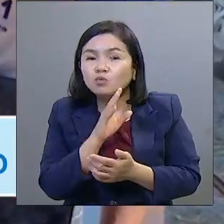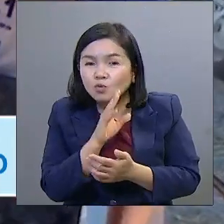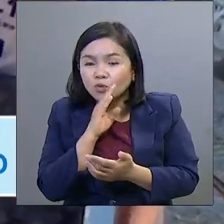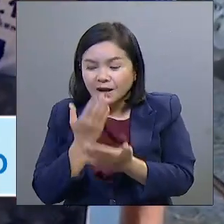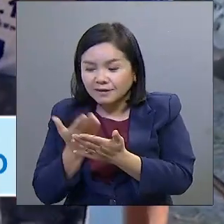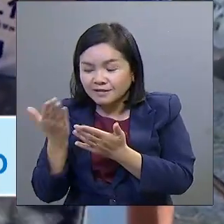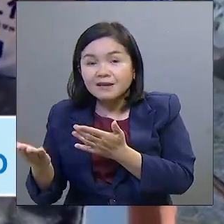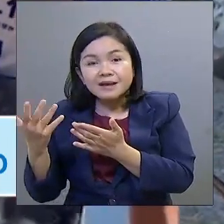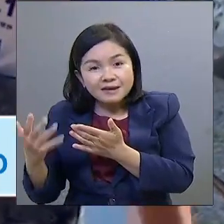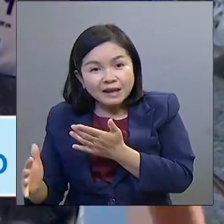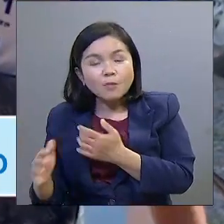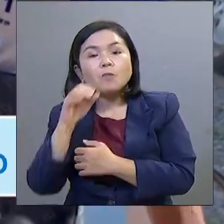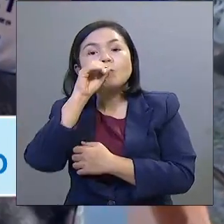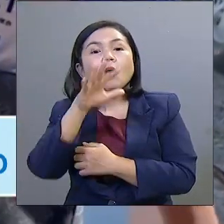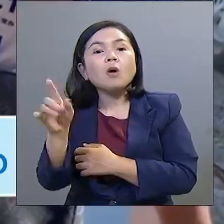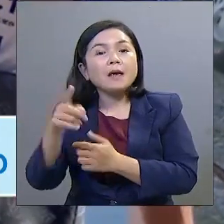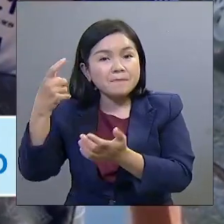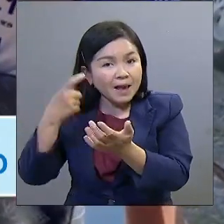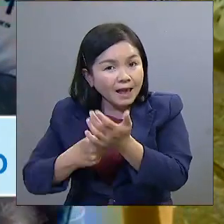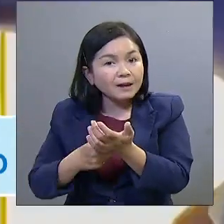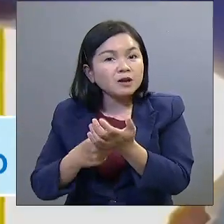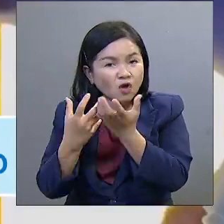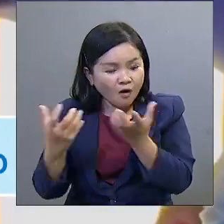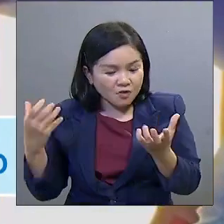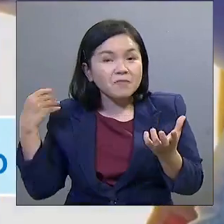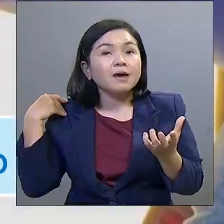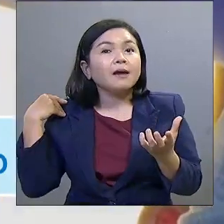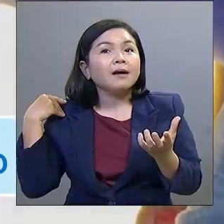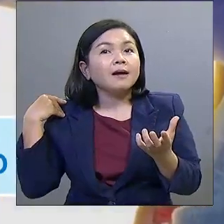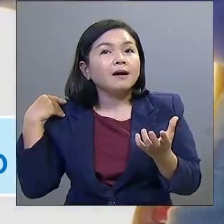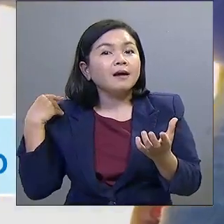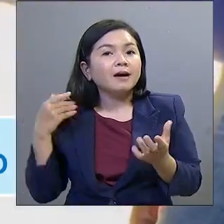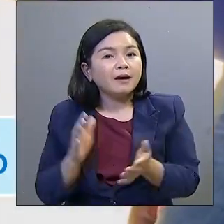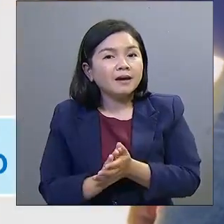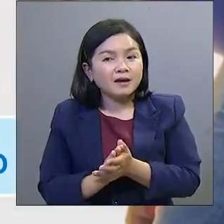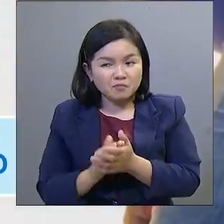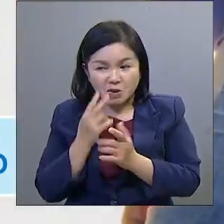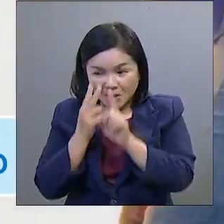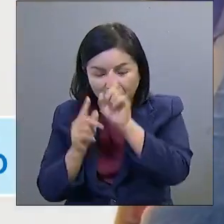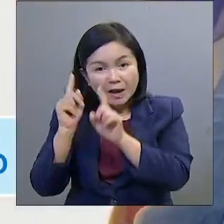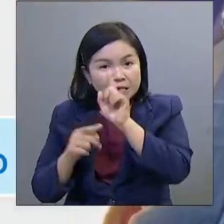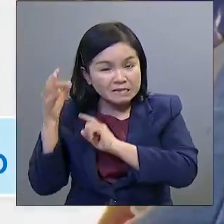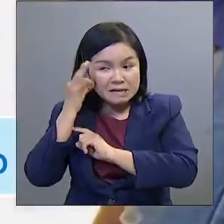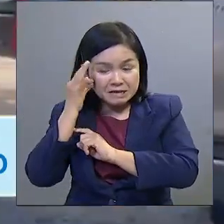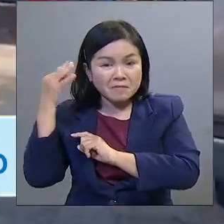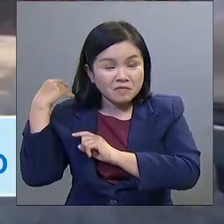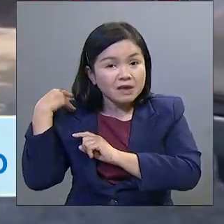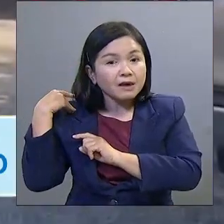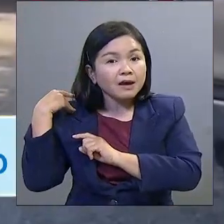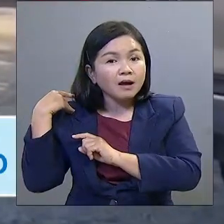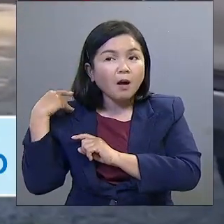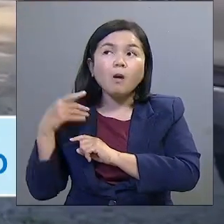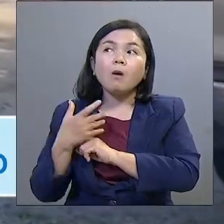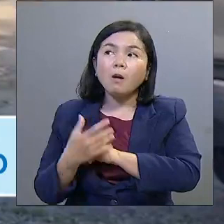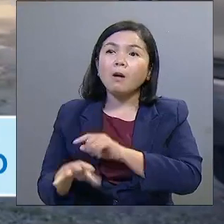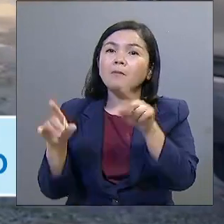ไปแล้วคุณธานีบอกว่ามีการรับประกันสินค้าด้วยนะคะ มีบริการหลังการขาย รับประกัน มีวารันตี มันหล่อเหมือนร